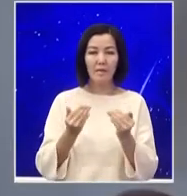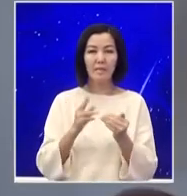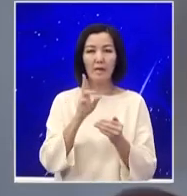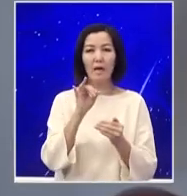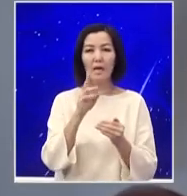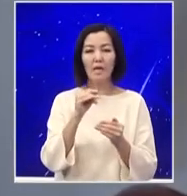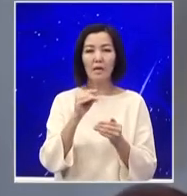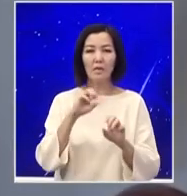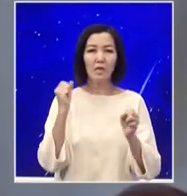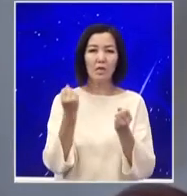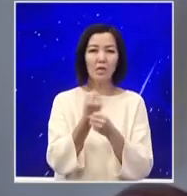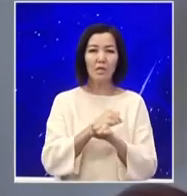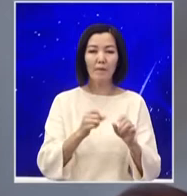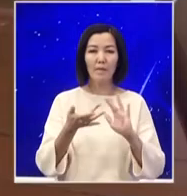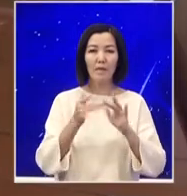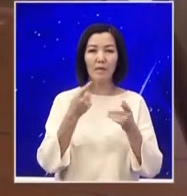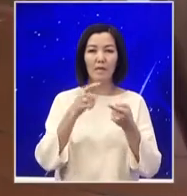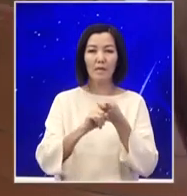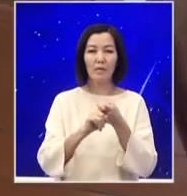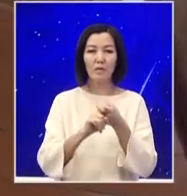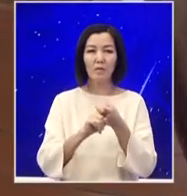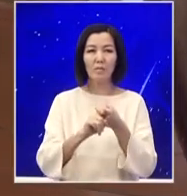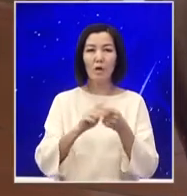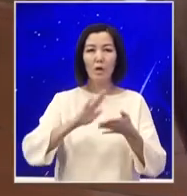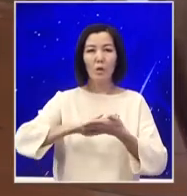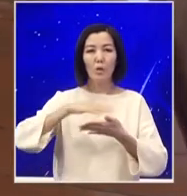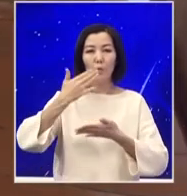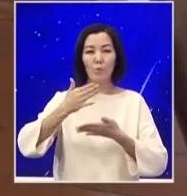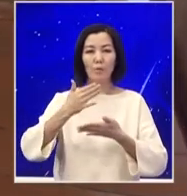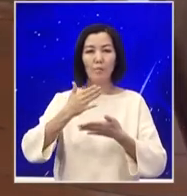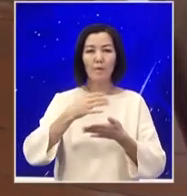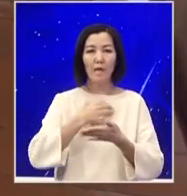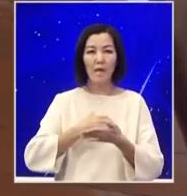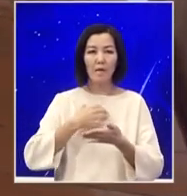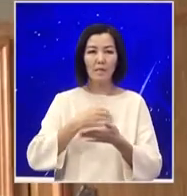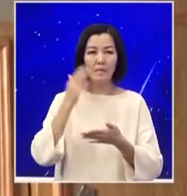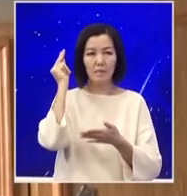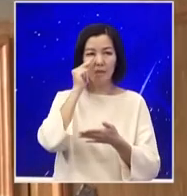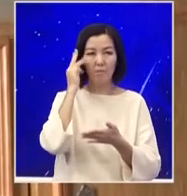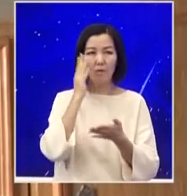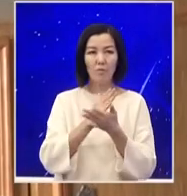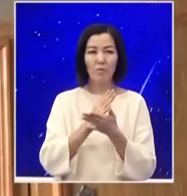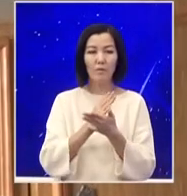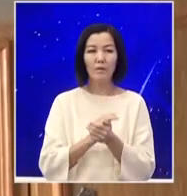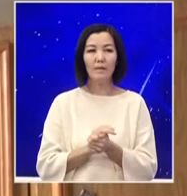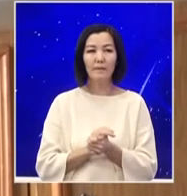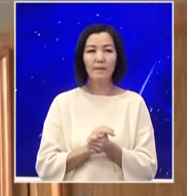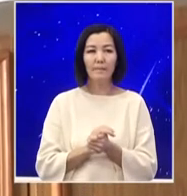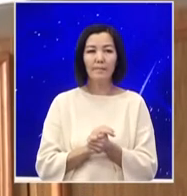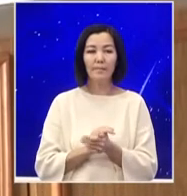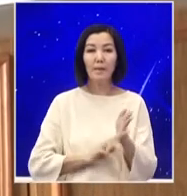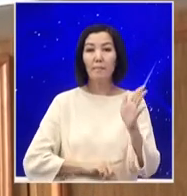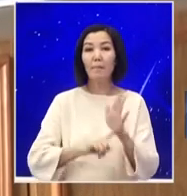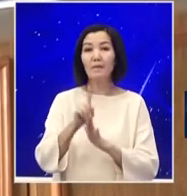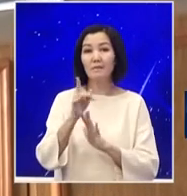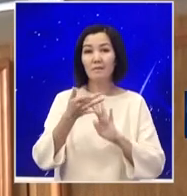Қарлығашқа желдей ескен интернет желісі тартылып, ноутбук пен алаңсыз сабағын оқуға тұр. Басында свет вообще